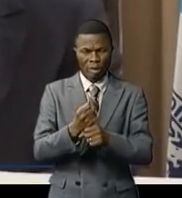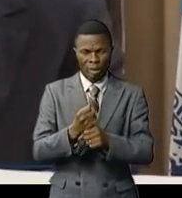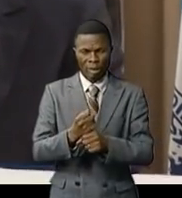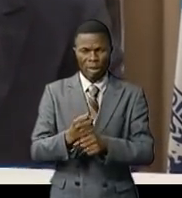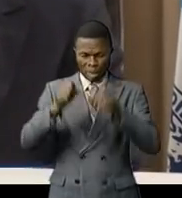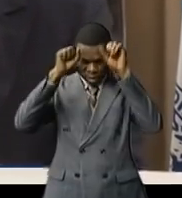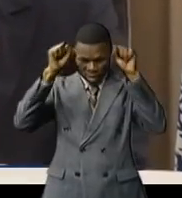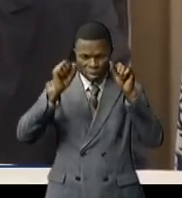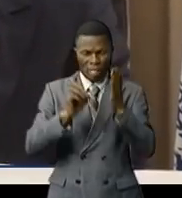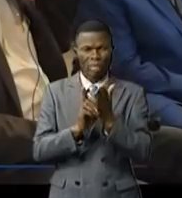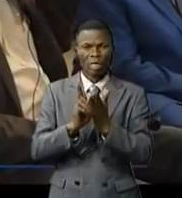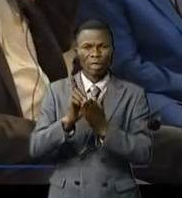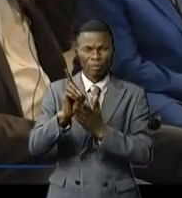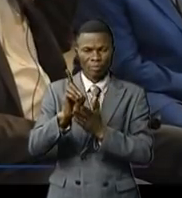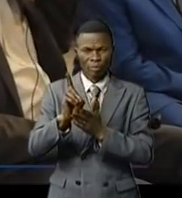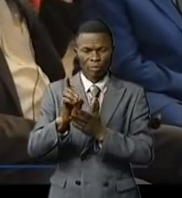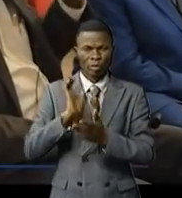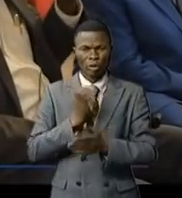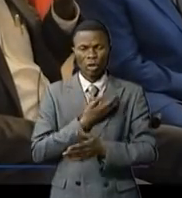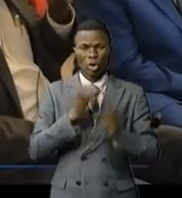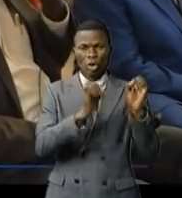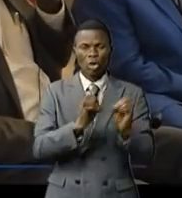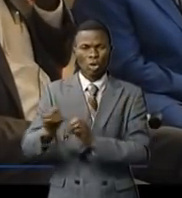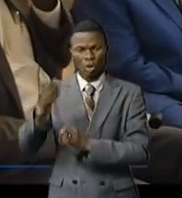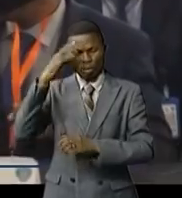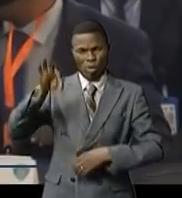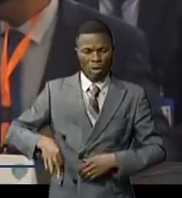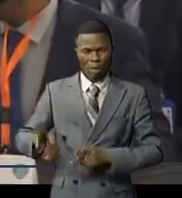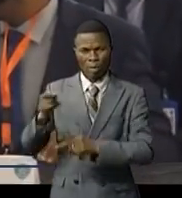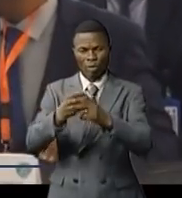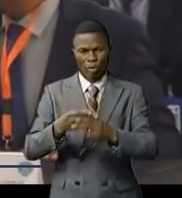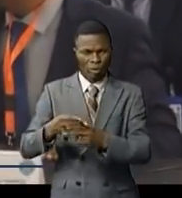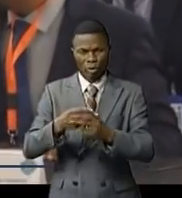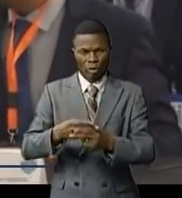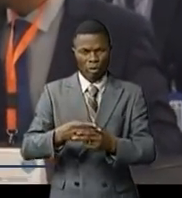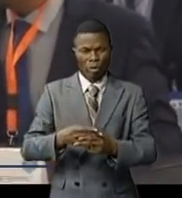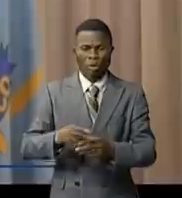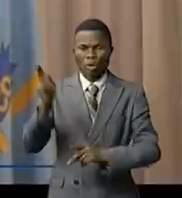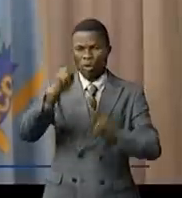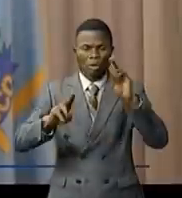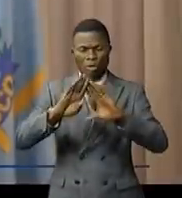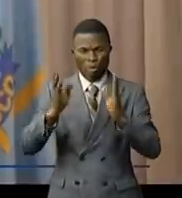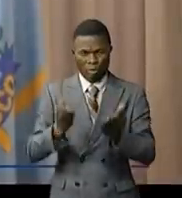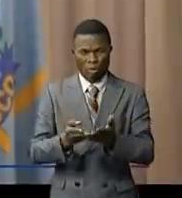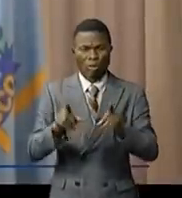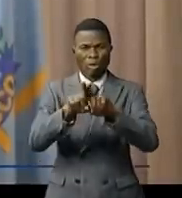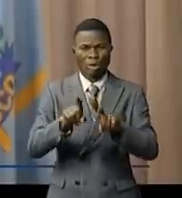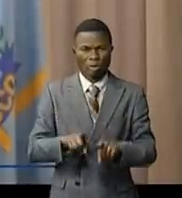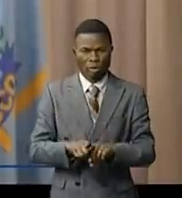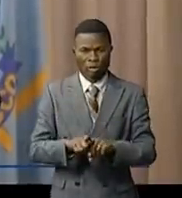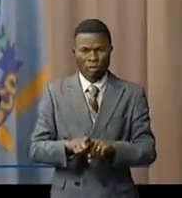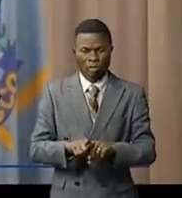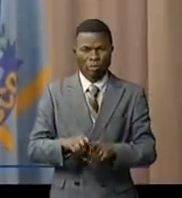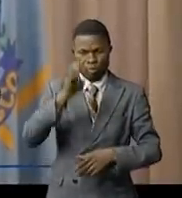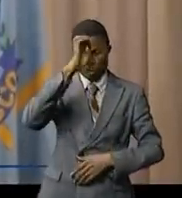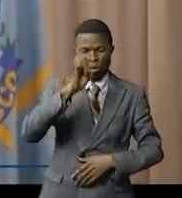qui boostera notre organisation pour le bien-être sécuritaire de nos populations. Ainsi,